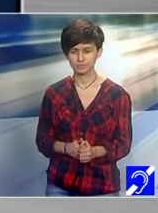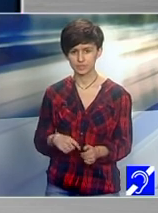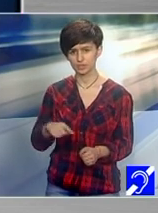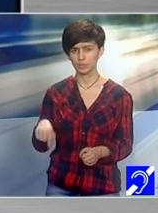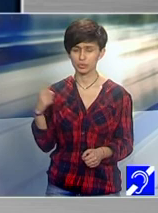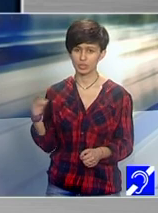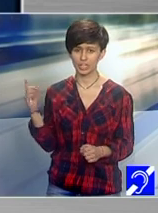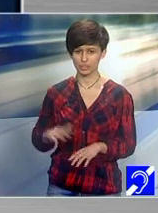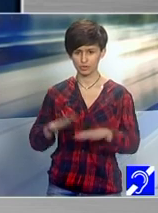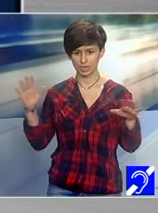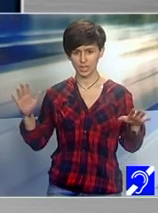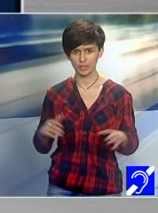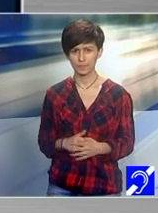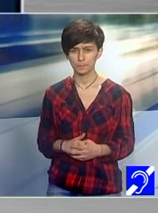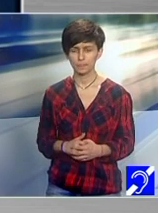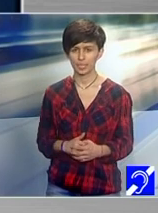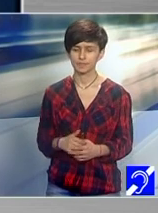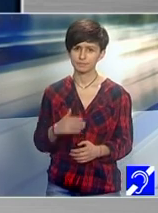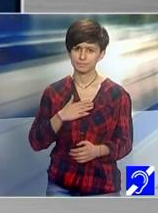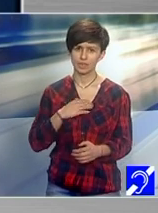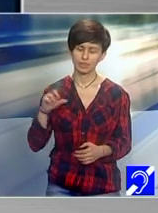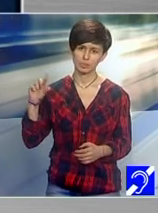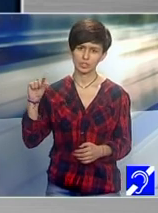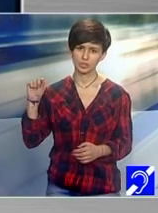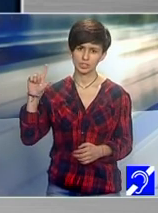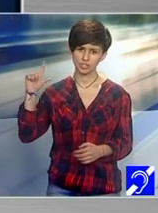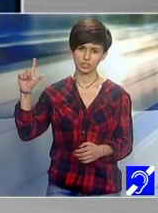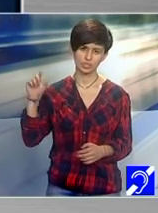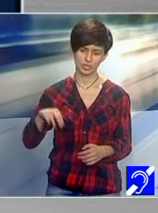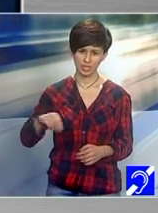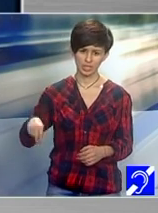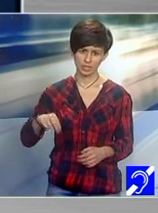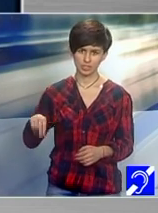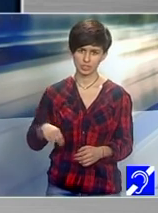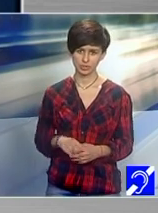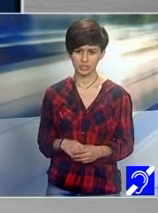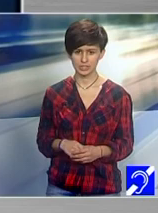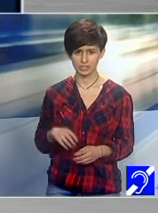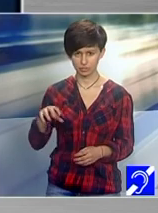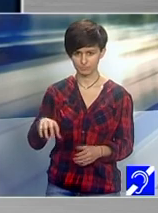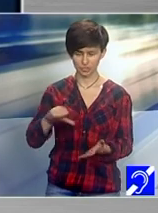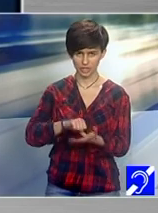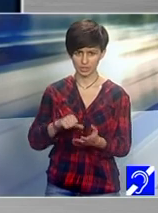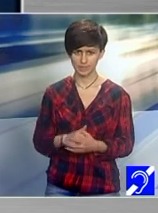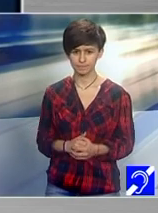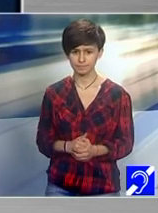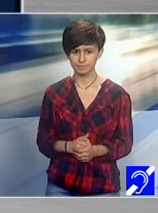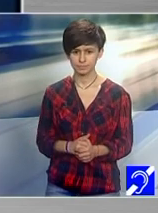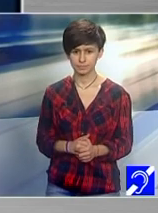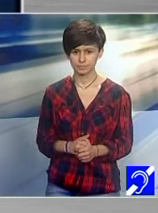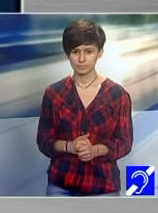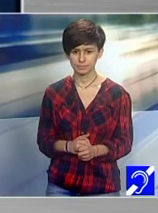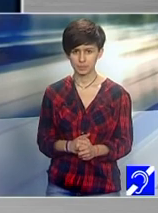mare. Noi avem filiale în toată țara, în 22 de județe. Ce ne povestesc colegii din orașele mici, este